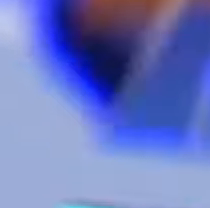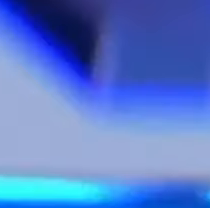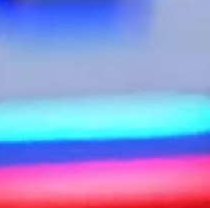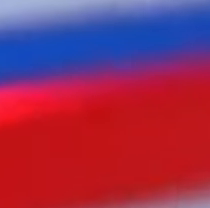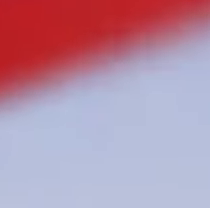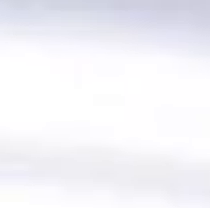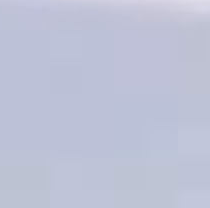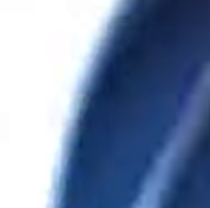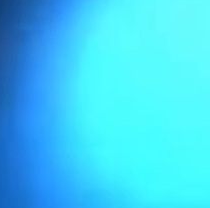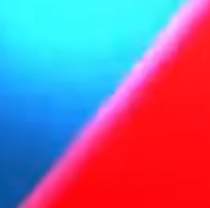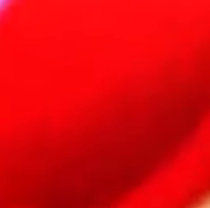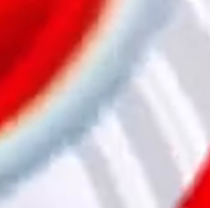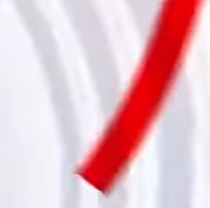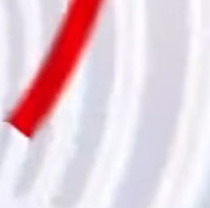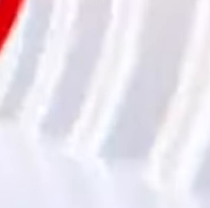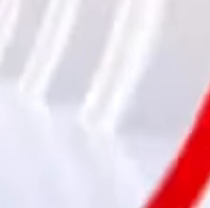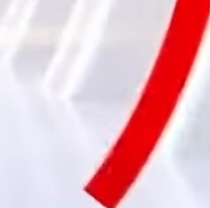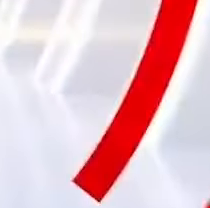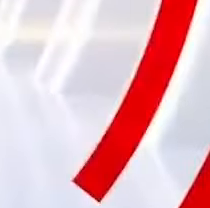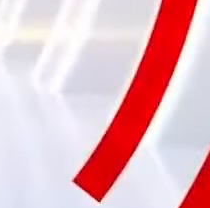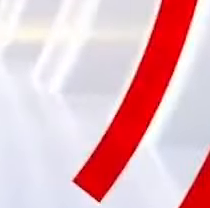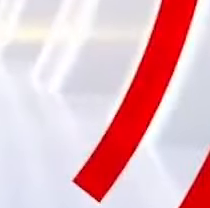State of the Nation.